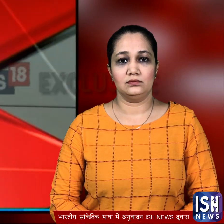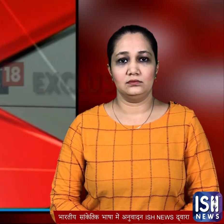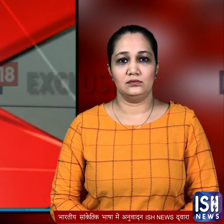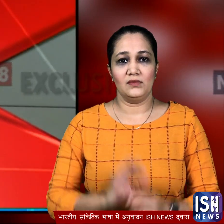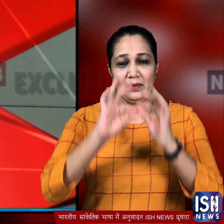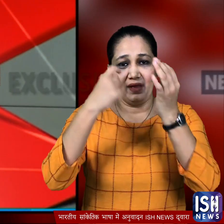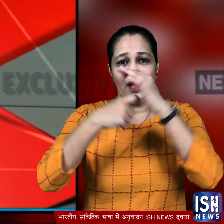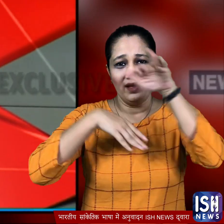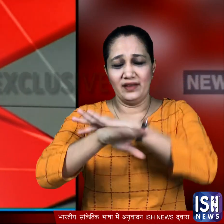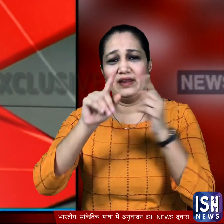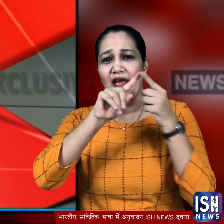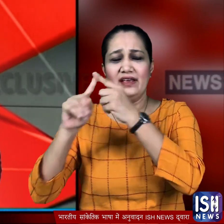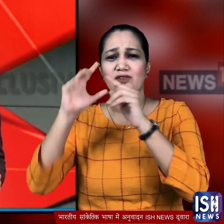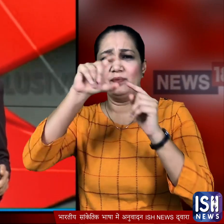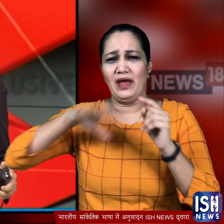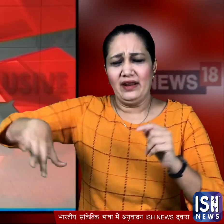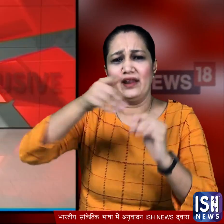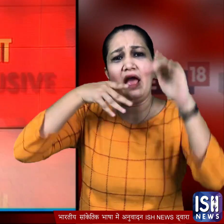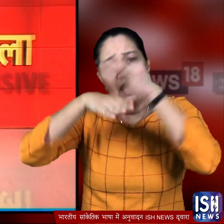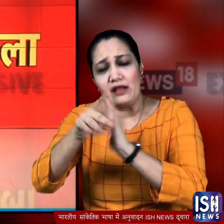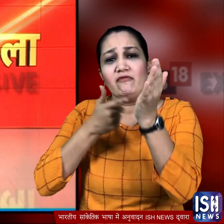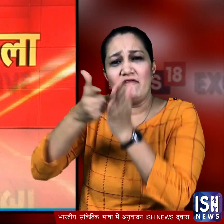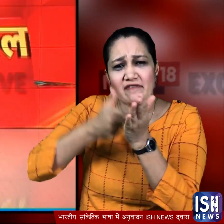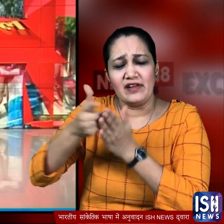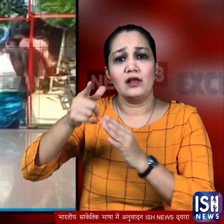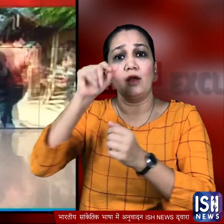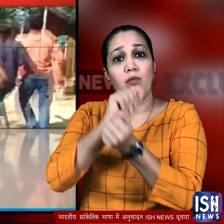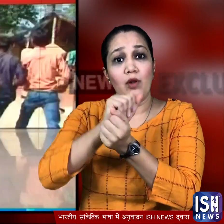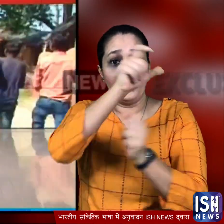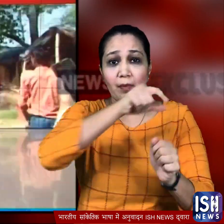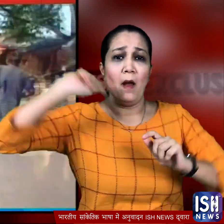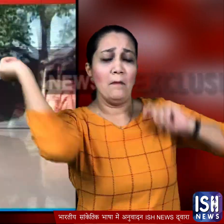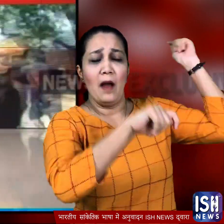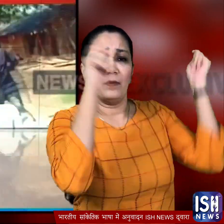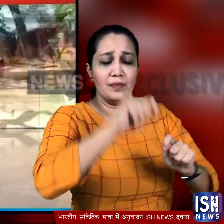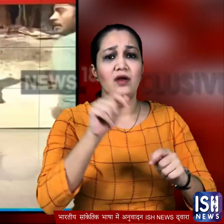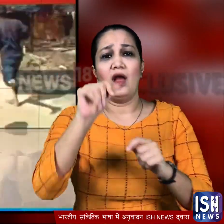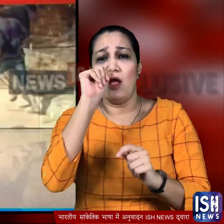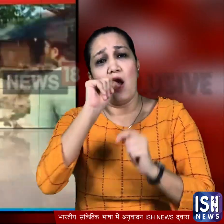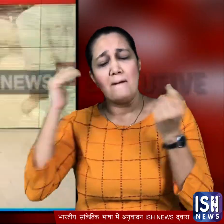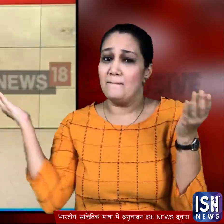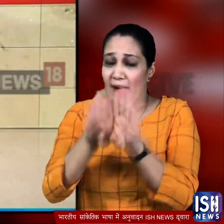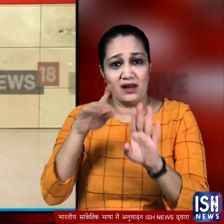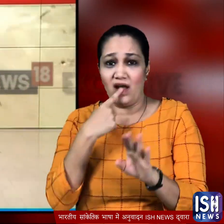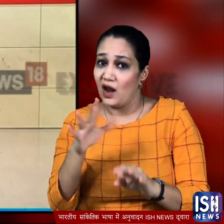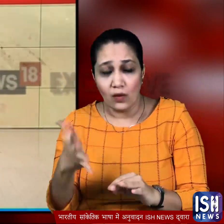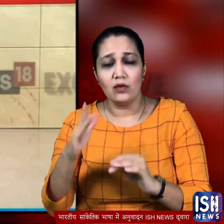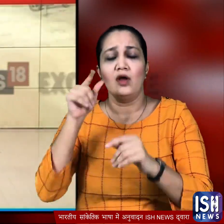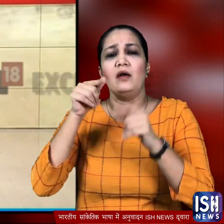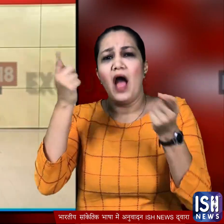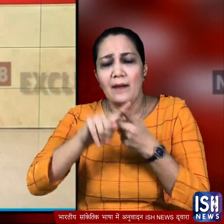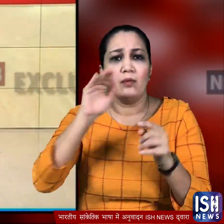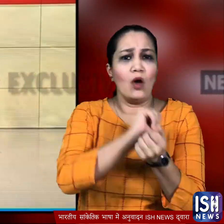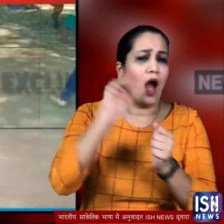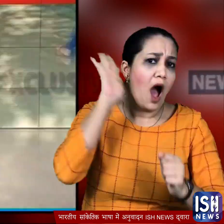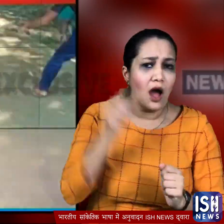बिहार के पूर्वी चंपारण के एक गांव के लोगों ने पुलिस वालों पर हमला कर दिया। बिहार में शराबबंदी लागू है और पुलिस को गांव में शराब की बड़ी खेप